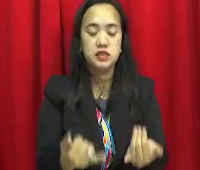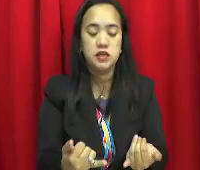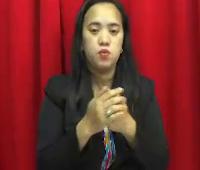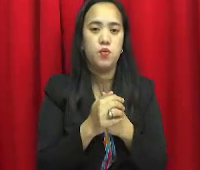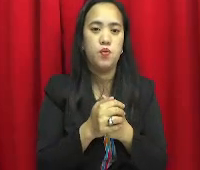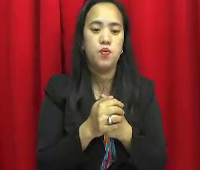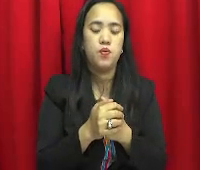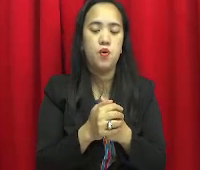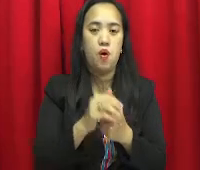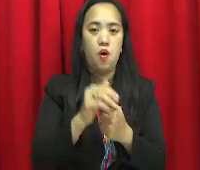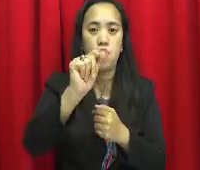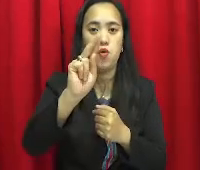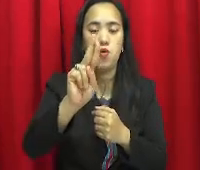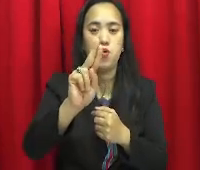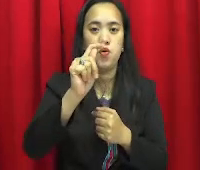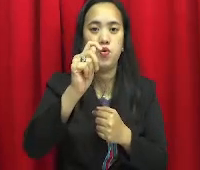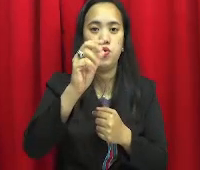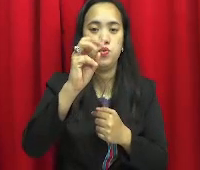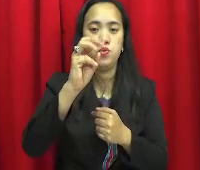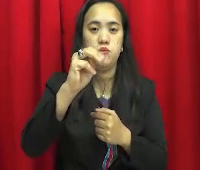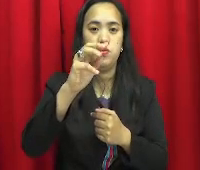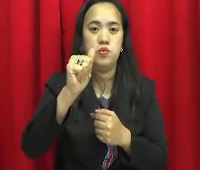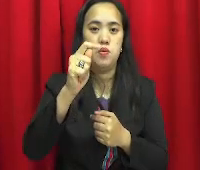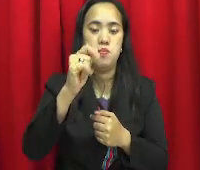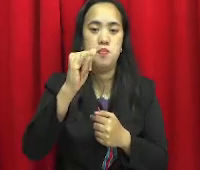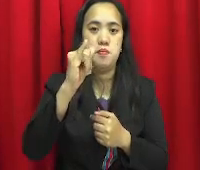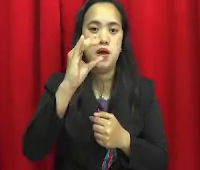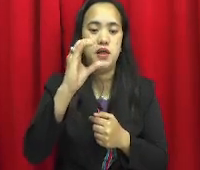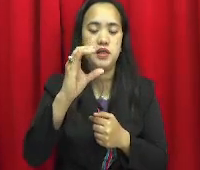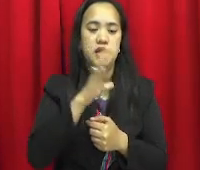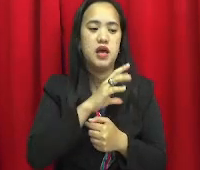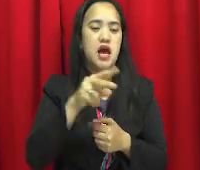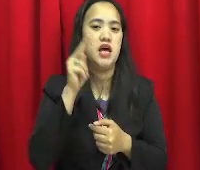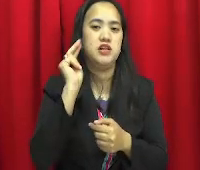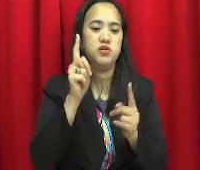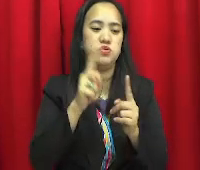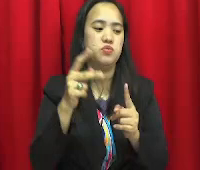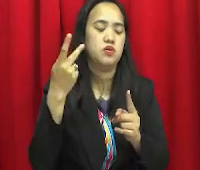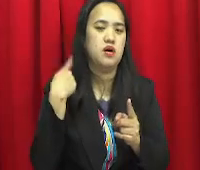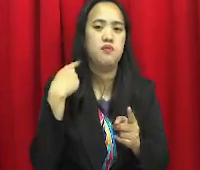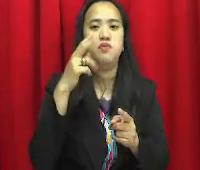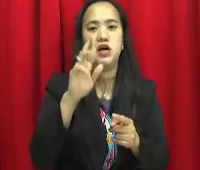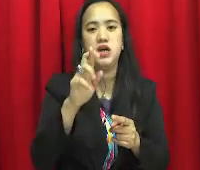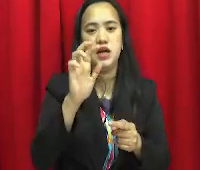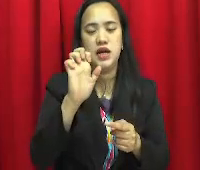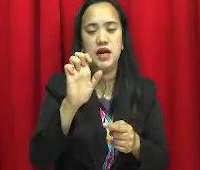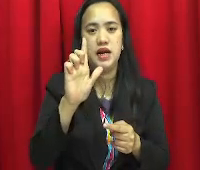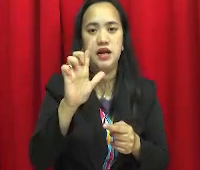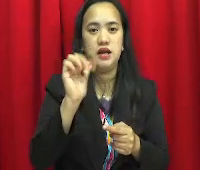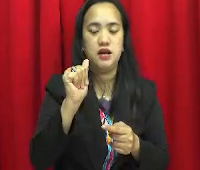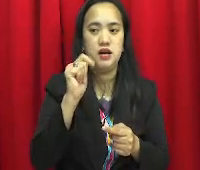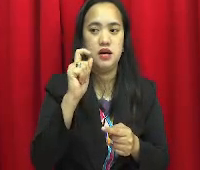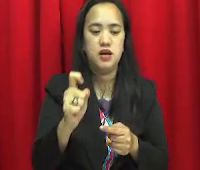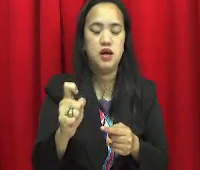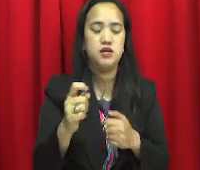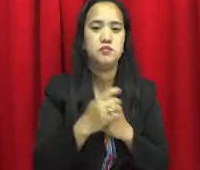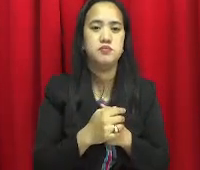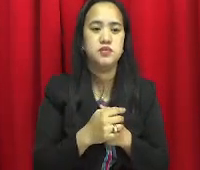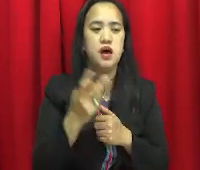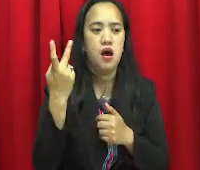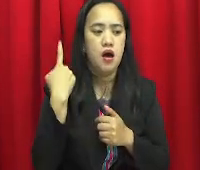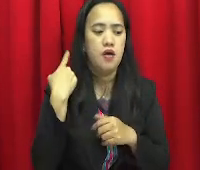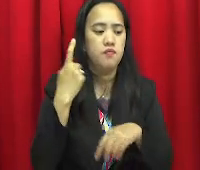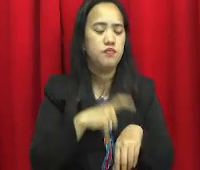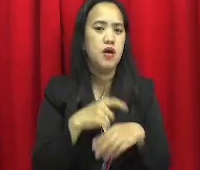know, parang relax ka na. Dyan yung time na hindi mo napapansinin yung pagdadrive